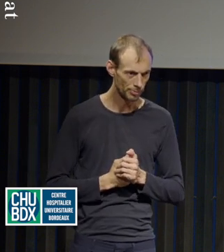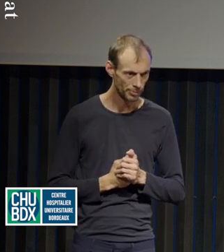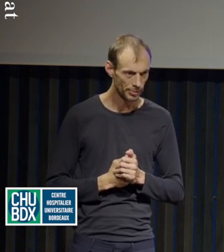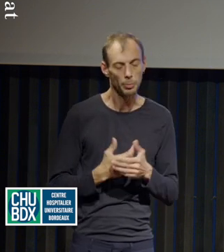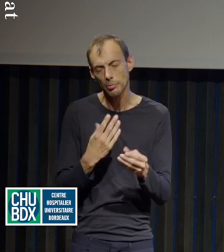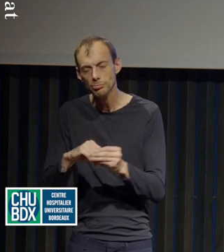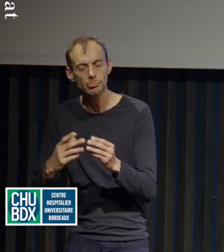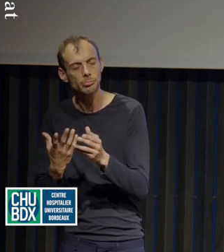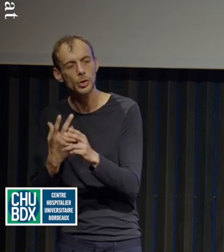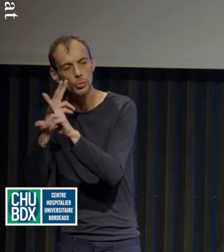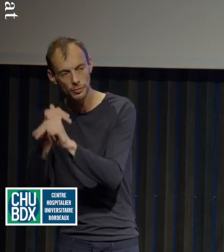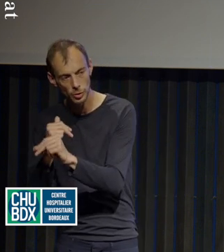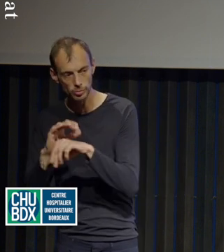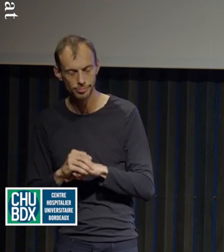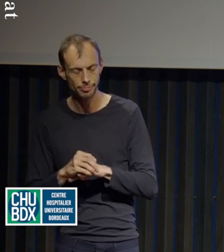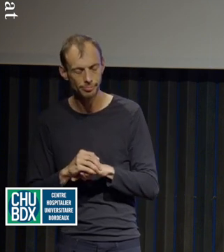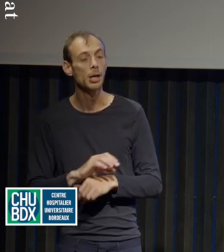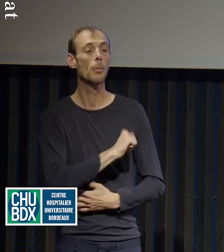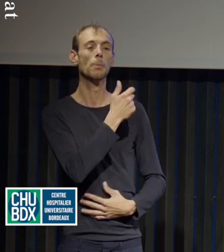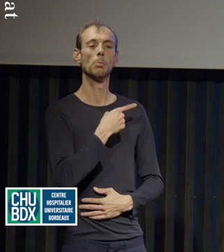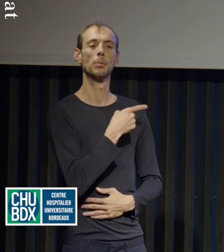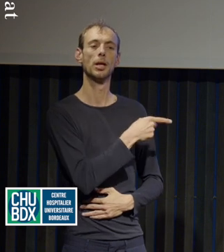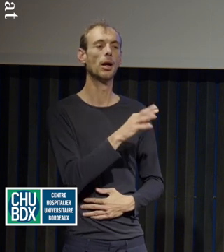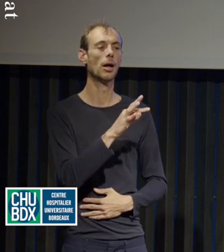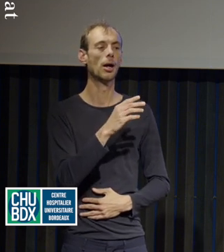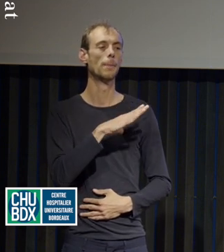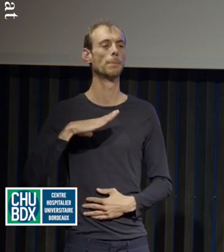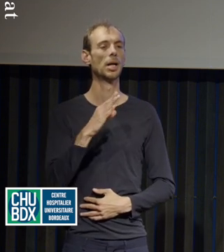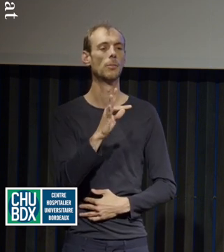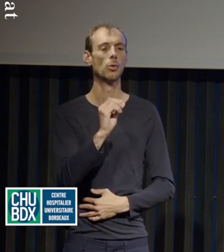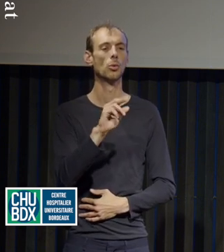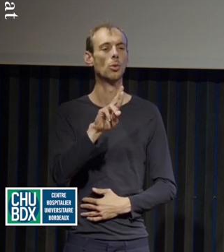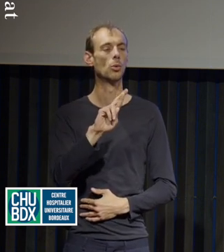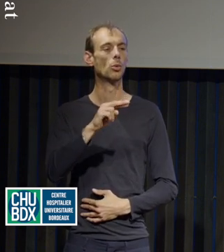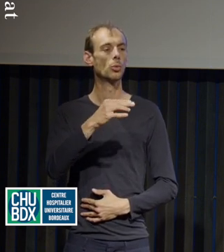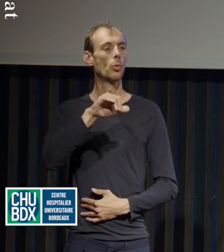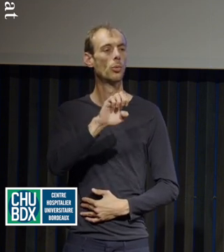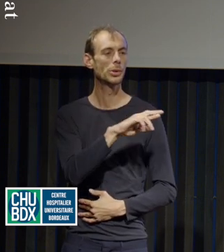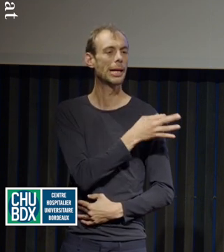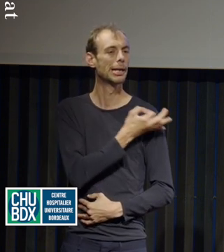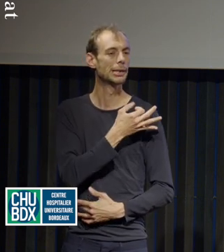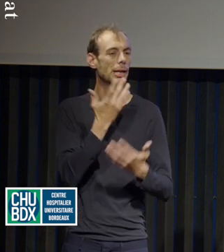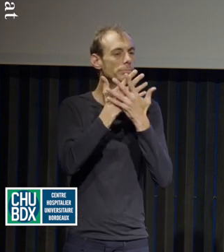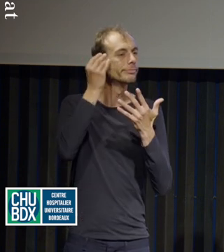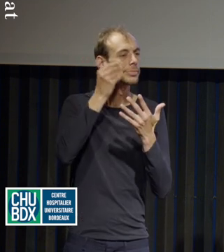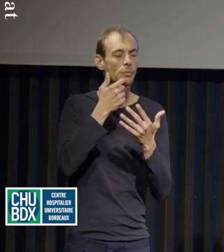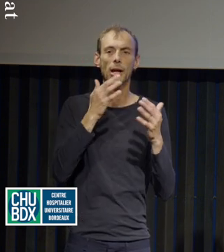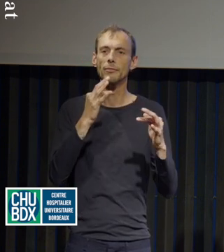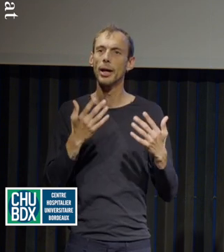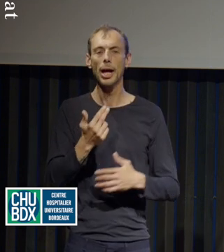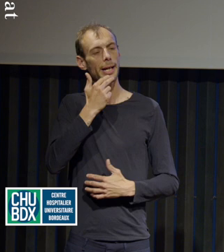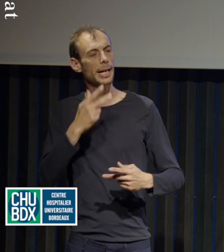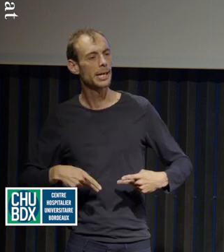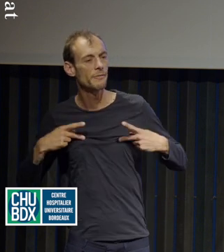dit par Marie Tournier, quand on parle de troubles psychiatriques, on ne parle pas de qualité de vie ou de bien-être psychique